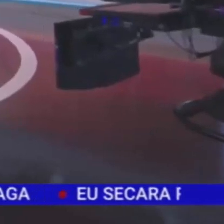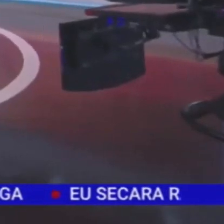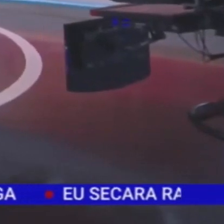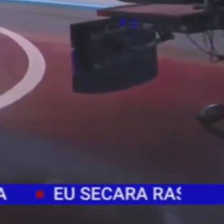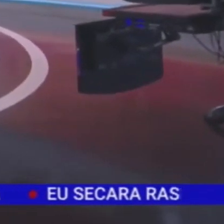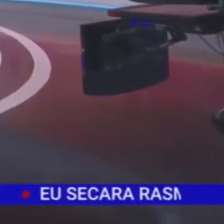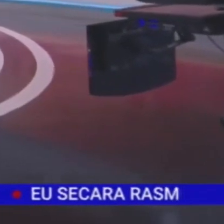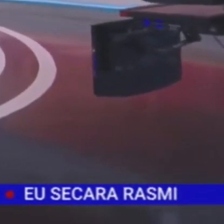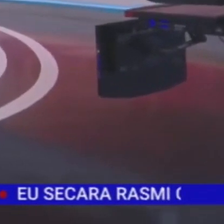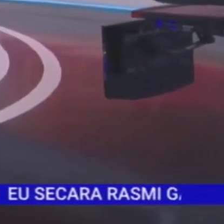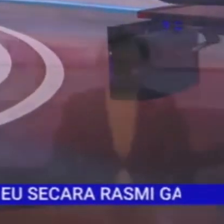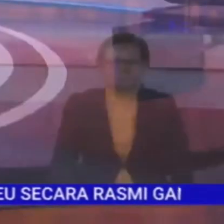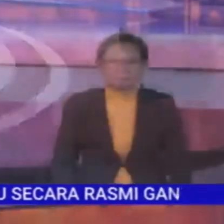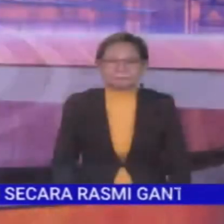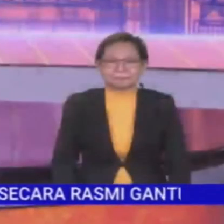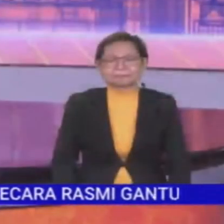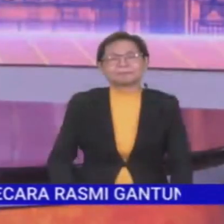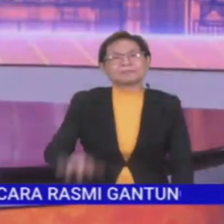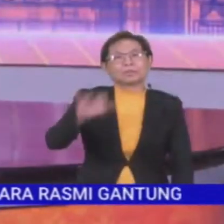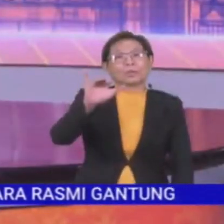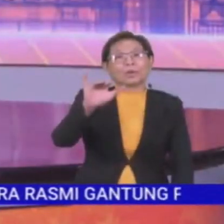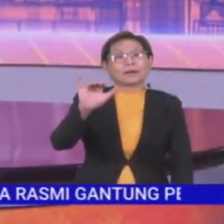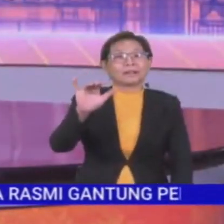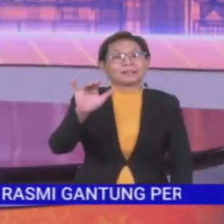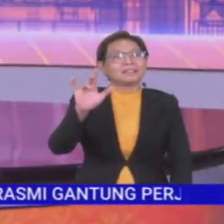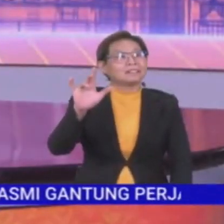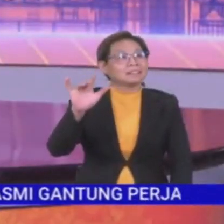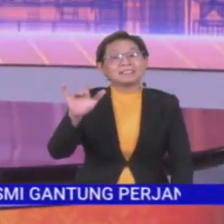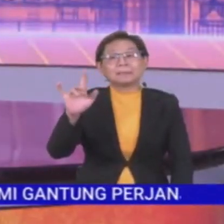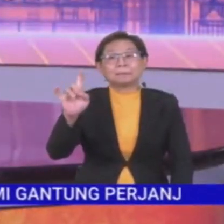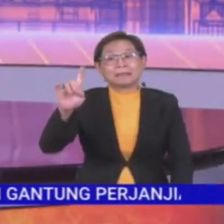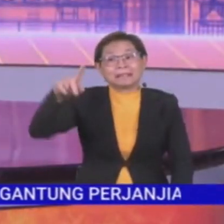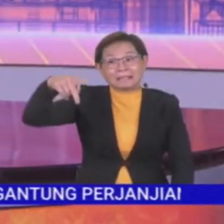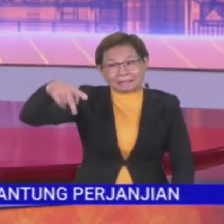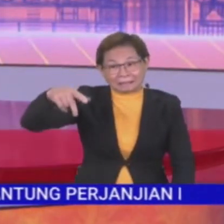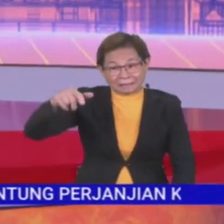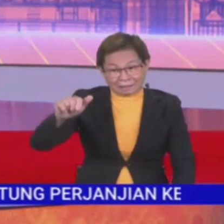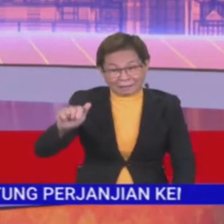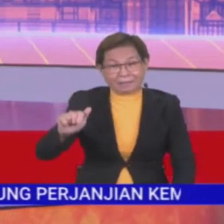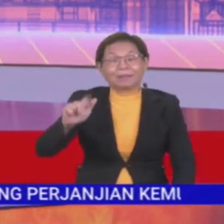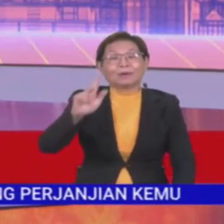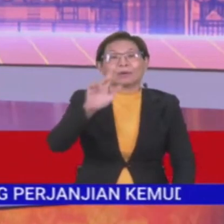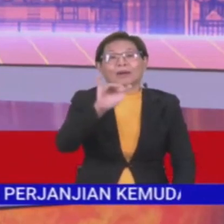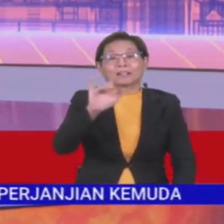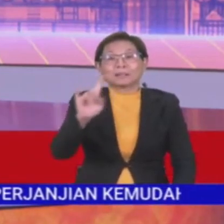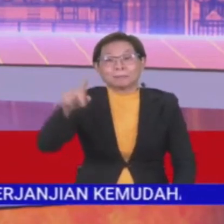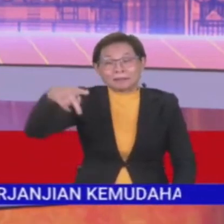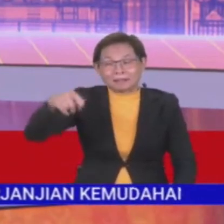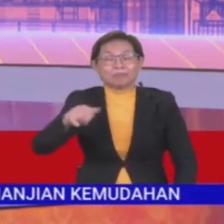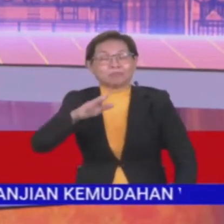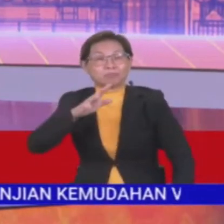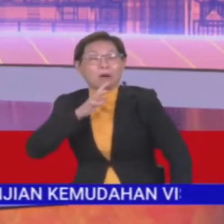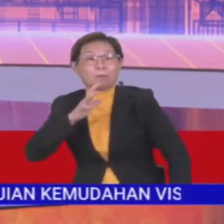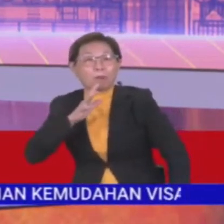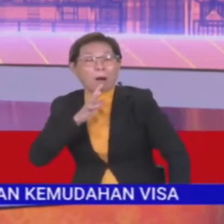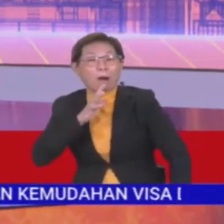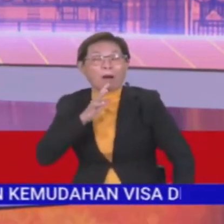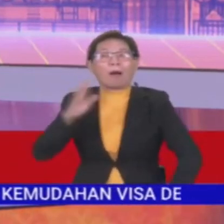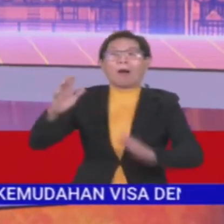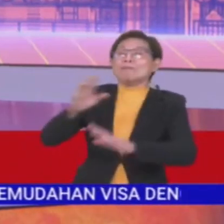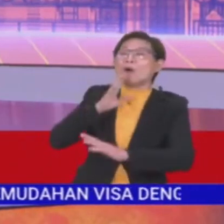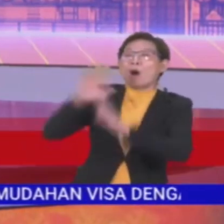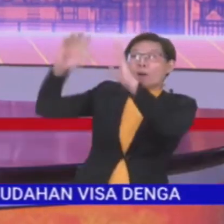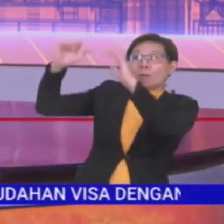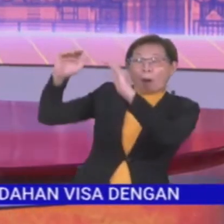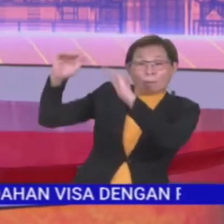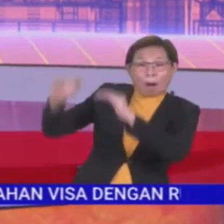Hai yang diperjual Sultan Abdullah Riyad Zainal Mustafa bila Syah bertitah agar mahasiswa